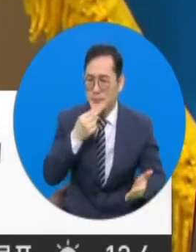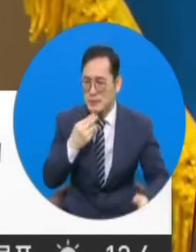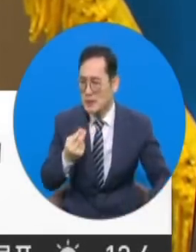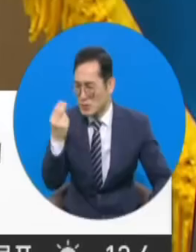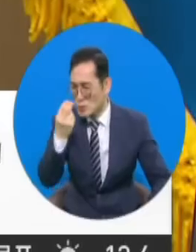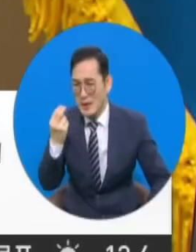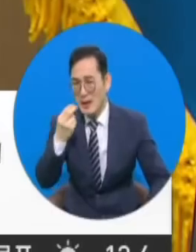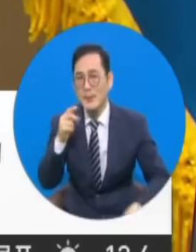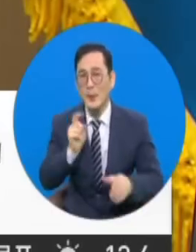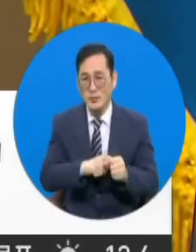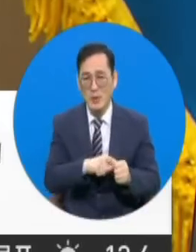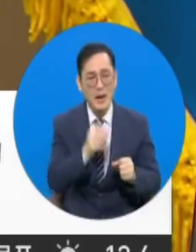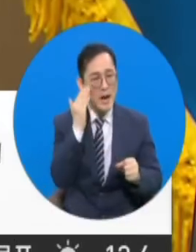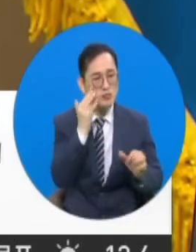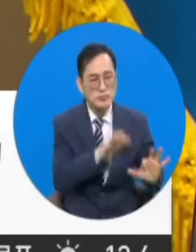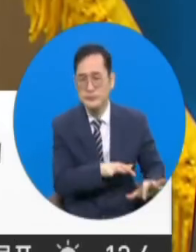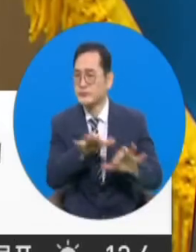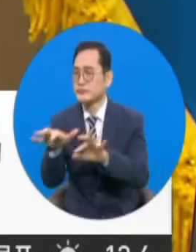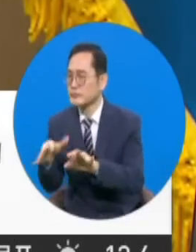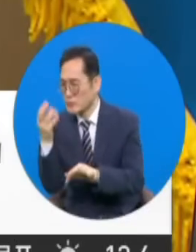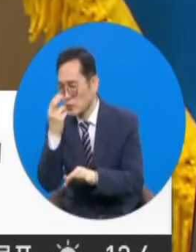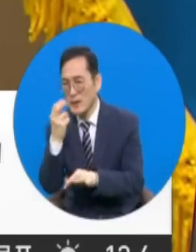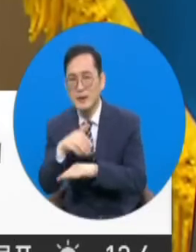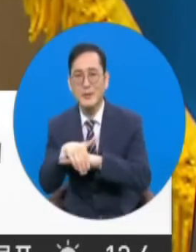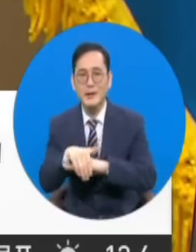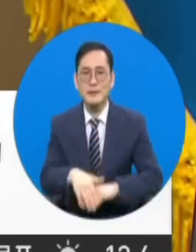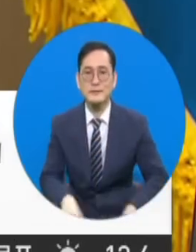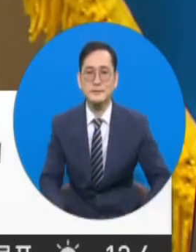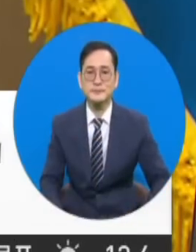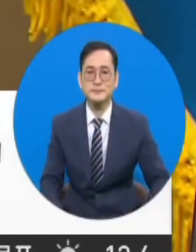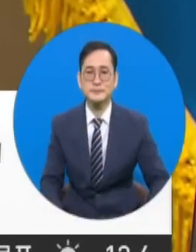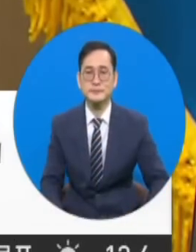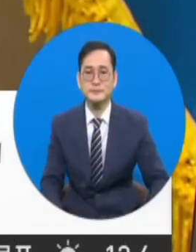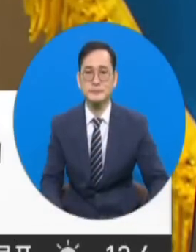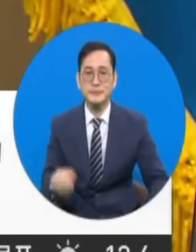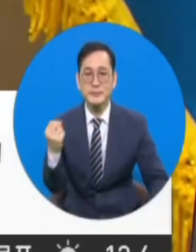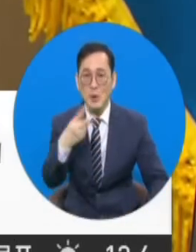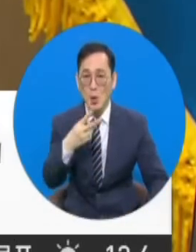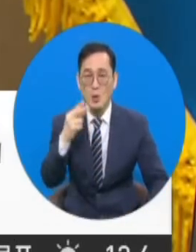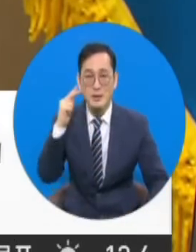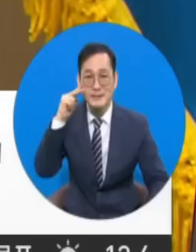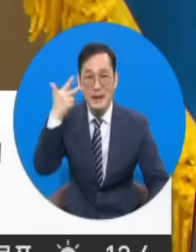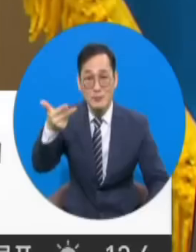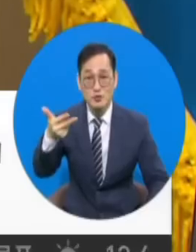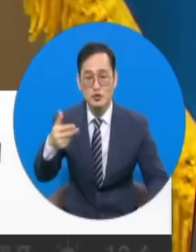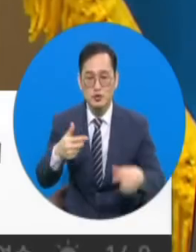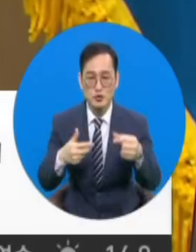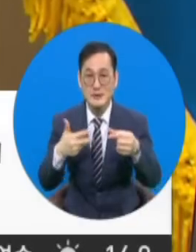파견하기로 했습니다 다음 주 G7 정상회의에서는